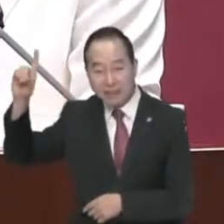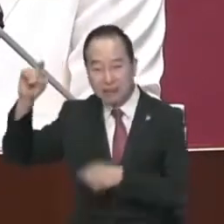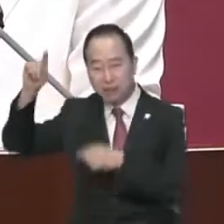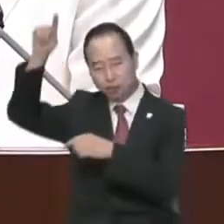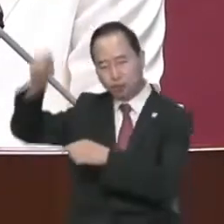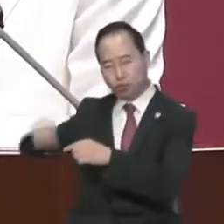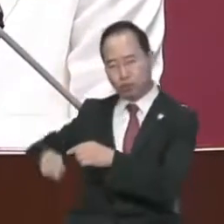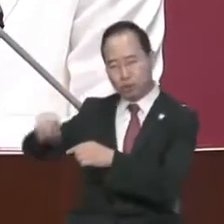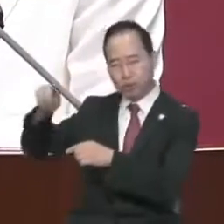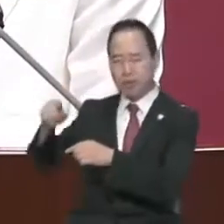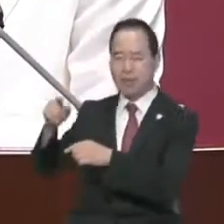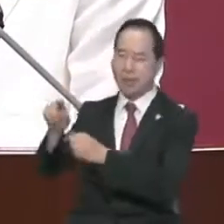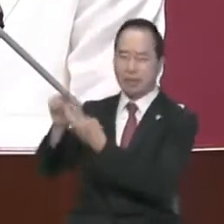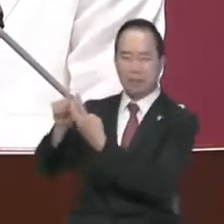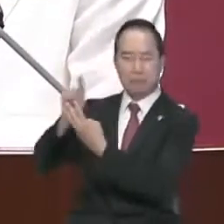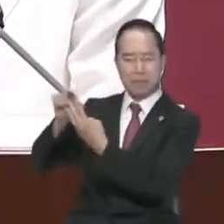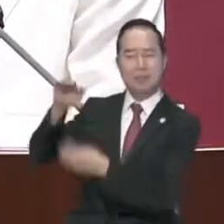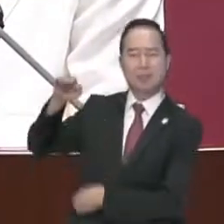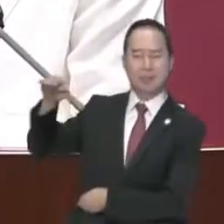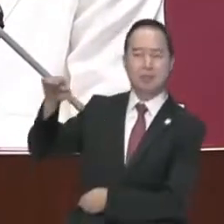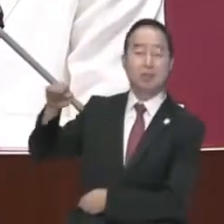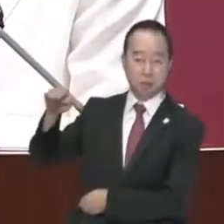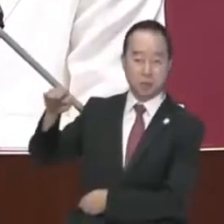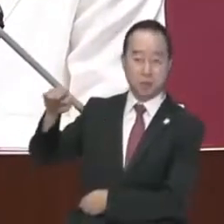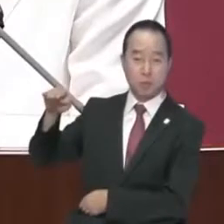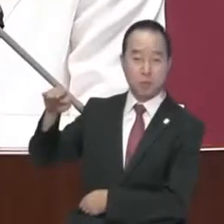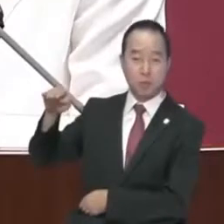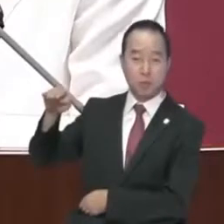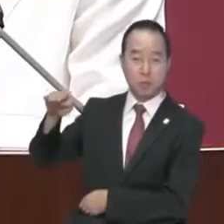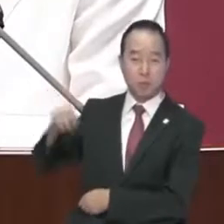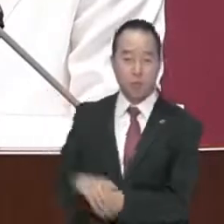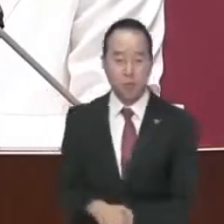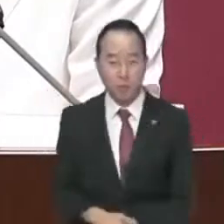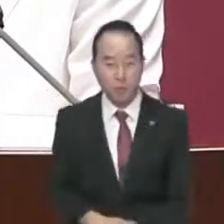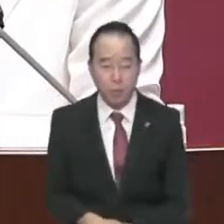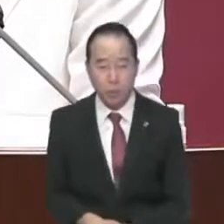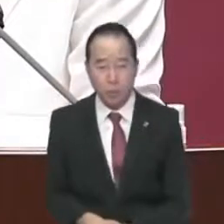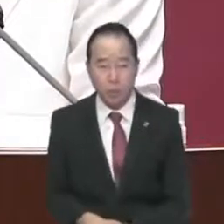이렇게 국민들의 불안을 자극하면서 재정건전성이라는 이야기를 할